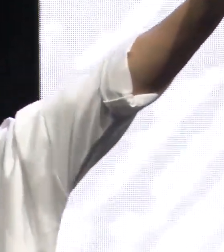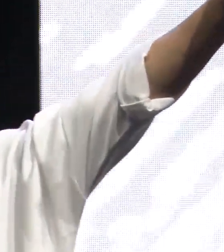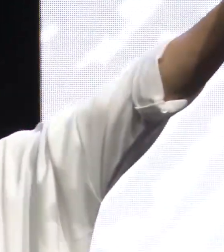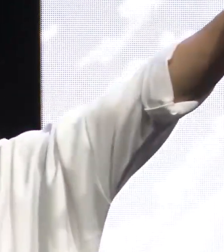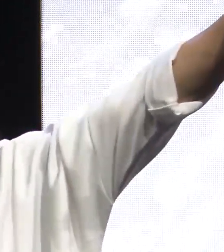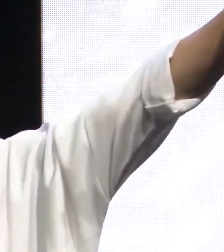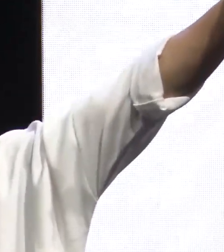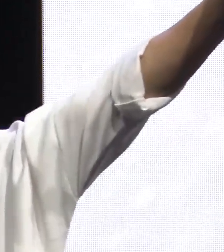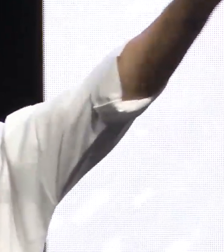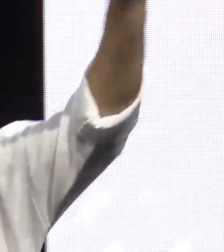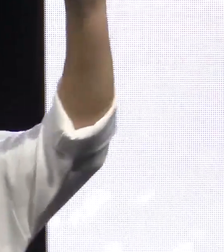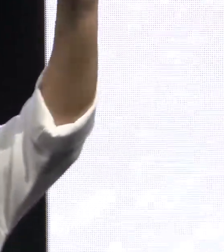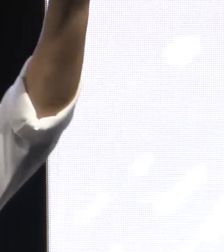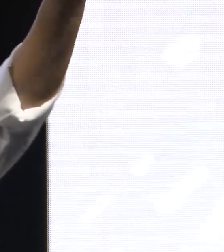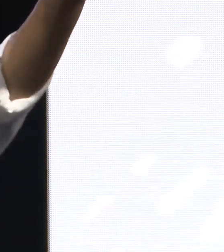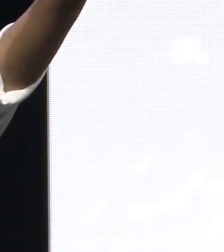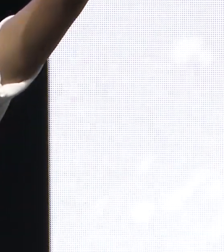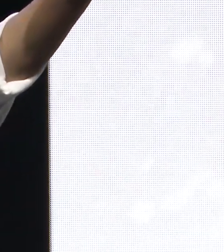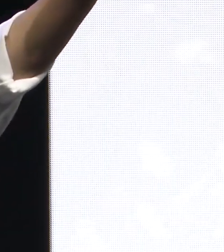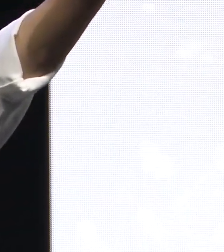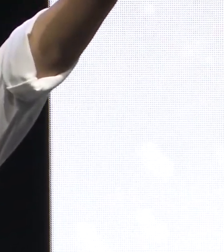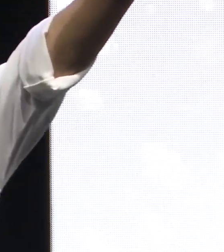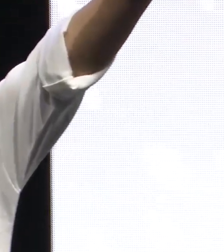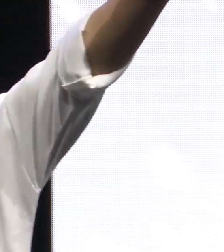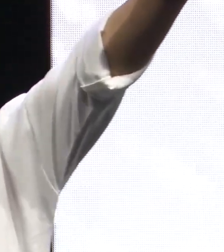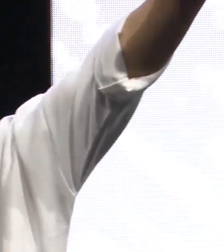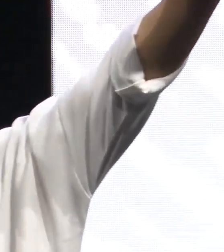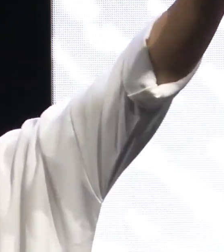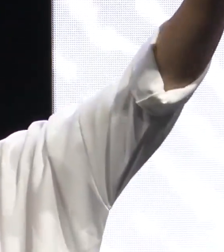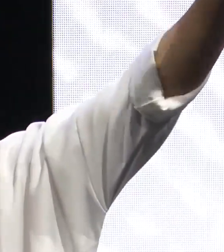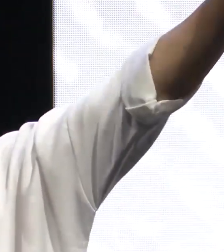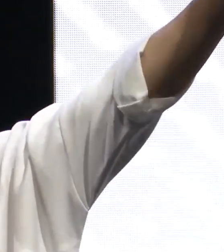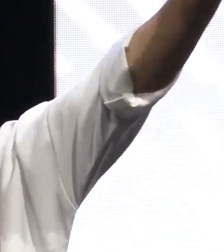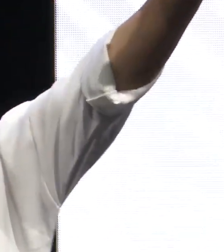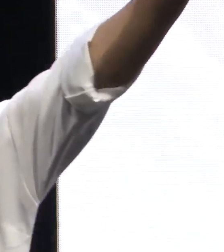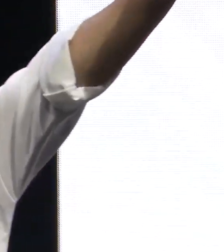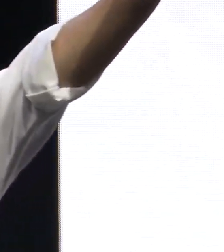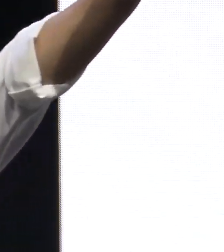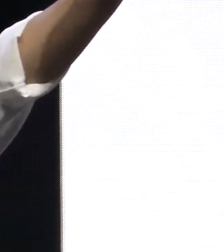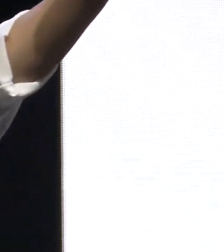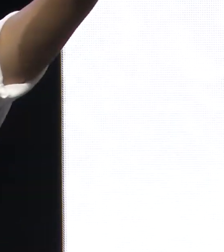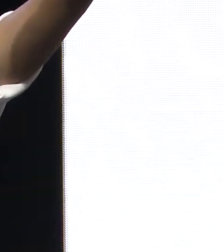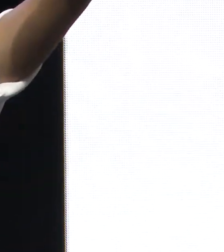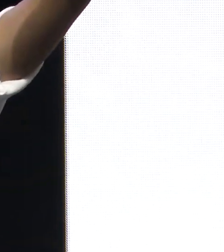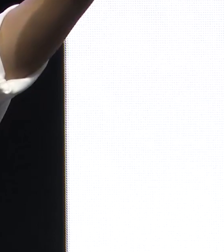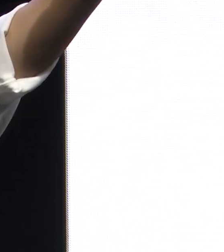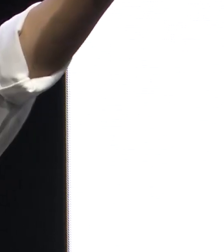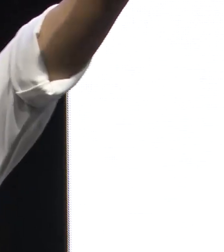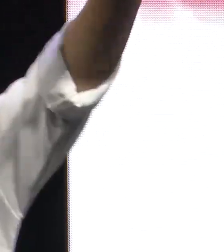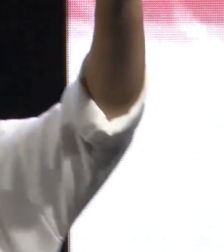Kiaramaya syadadadada. Sungguh kami angkat hati kami Tuhan, menaikkan pujian